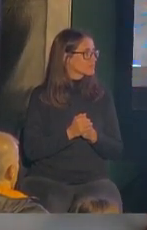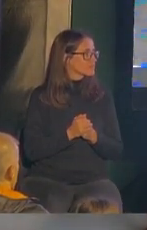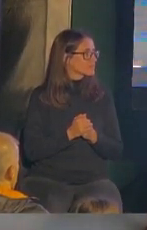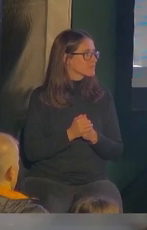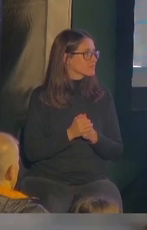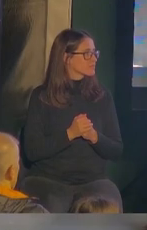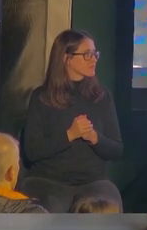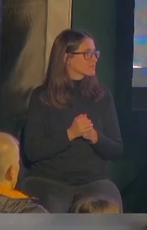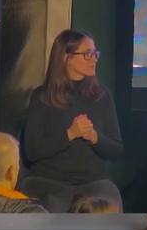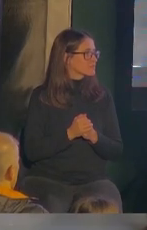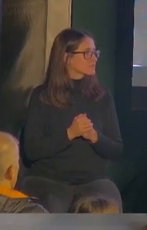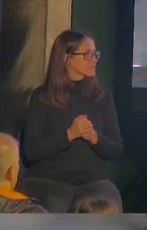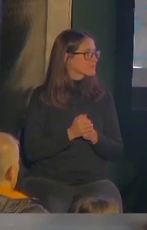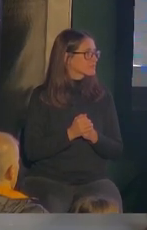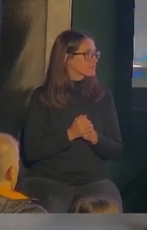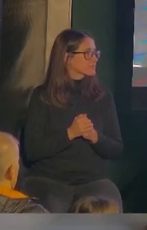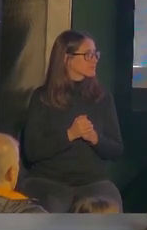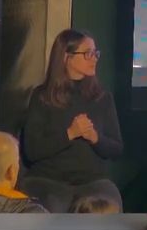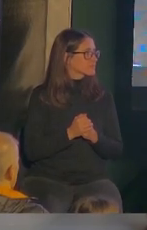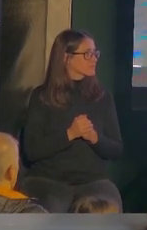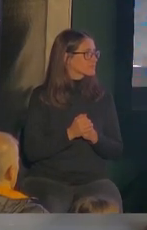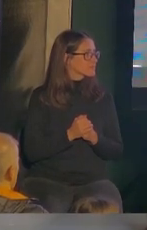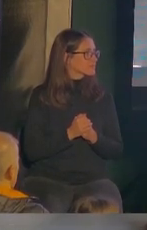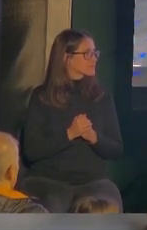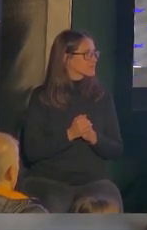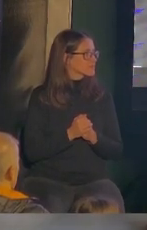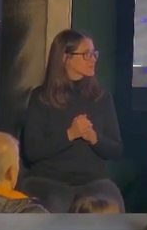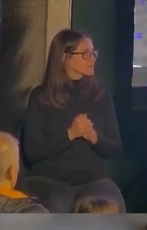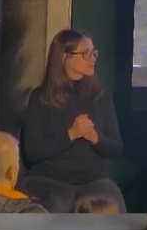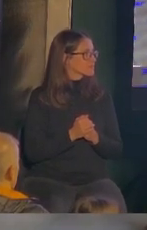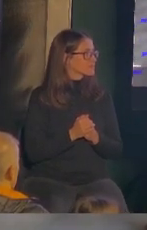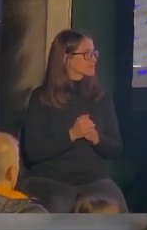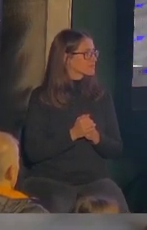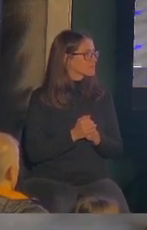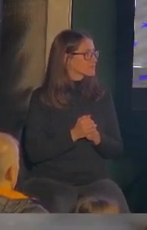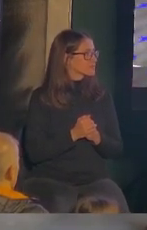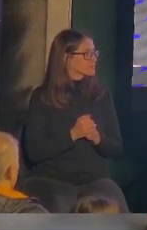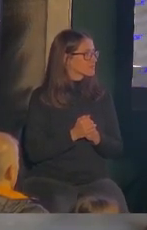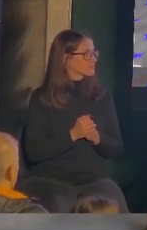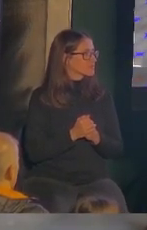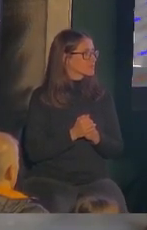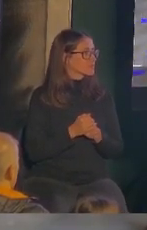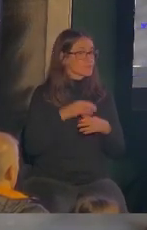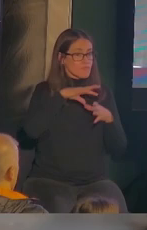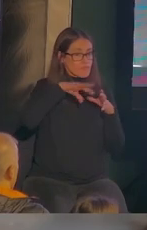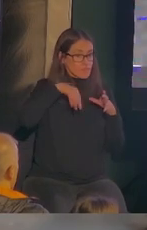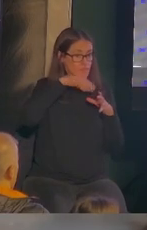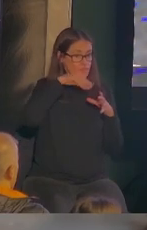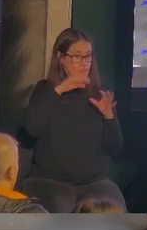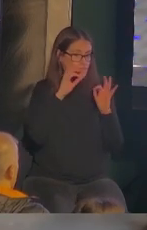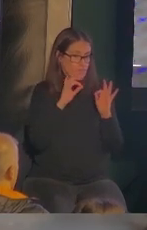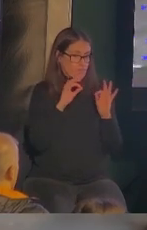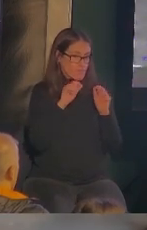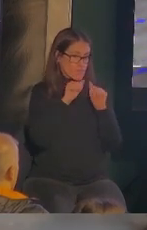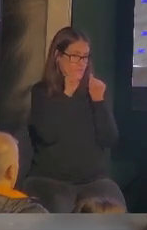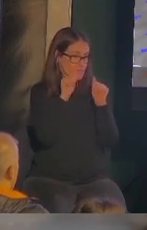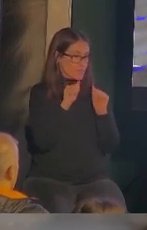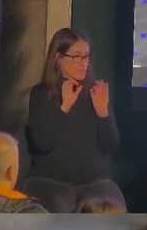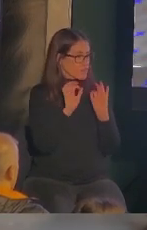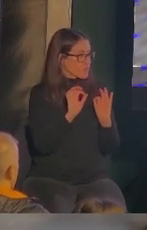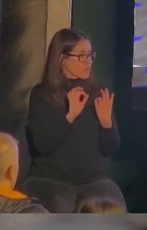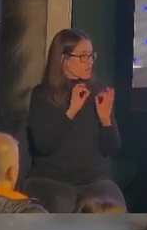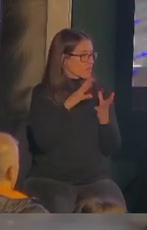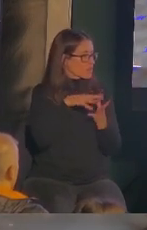Si no, se m'ha passat. No, bé. O sigui, el merengue té aquesta certa elasticitat, no? Que és la que